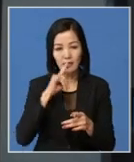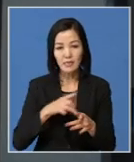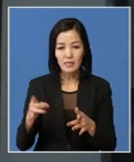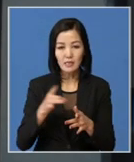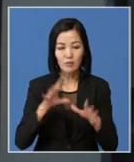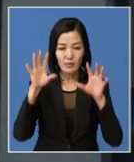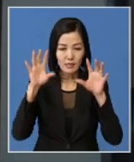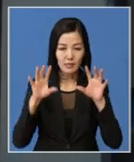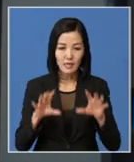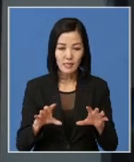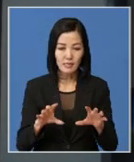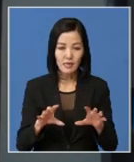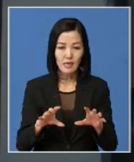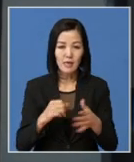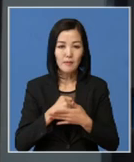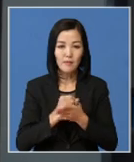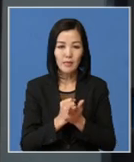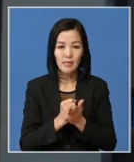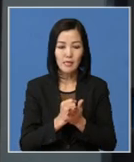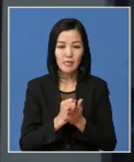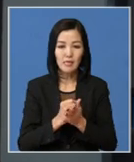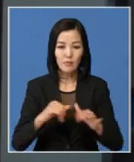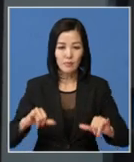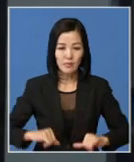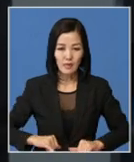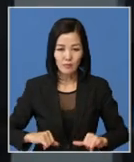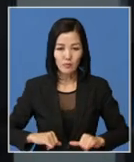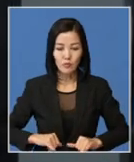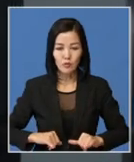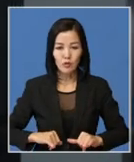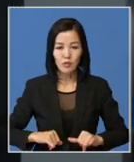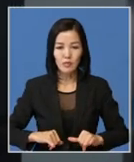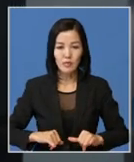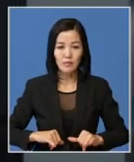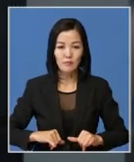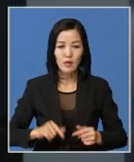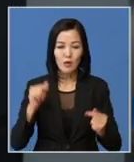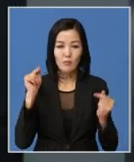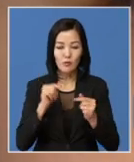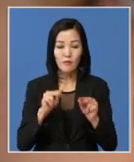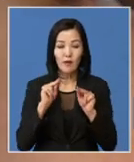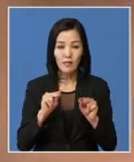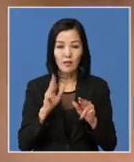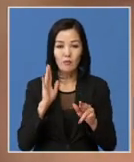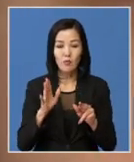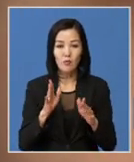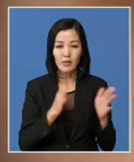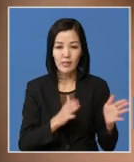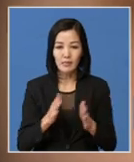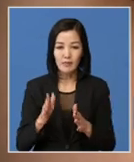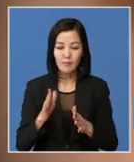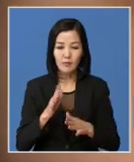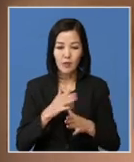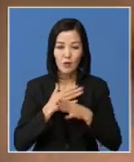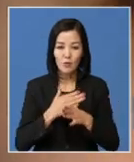Республикасының конституциясында бекітілгендей заң бұзушылармен қапасыз күресуге, адал болуға, тәртіп орнатуға